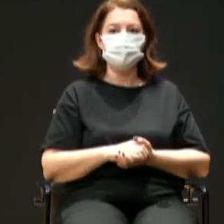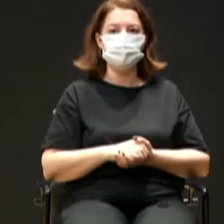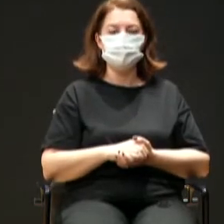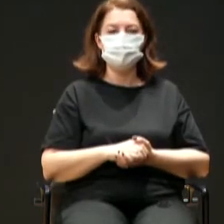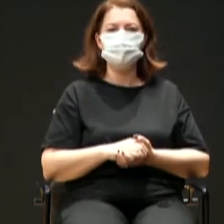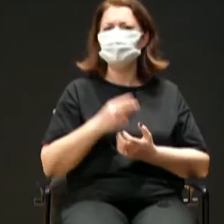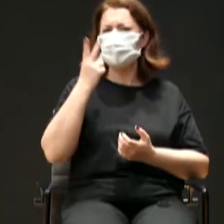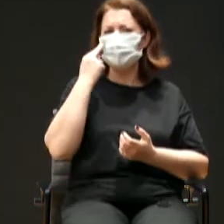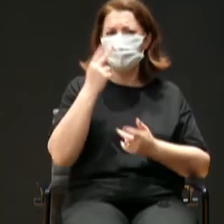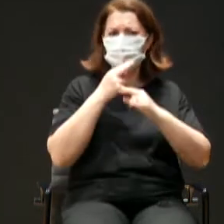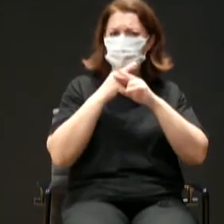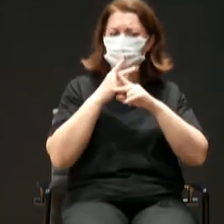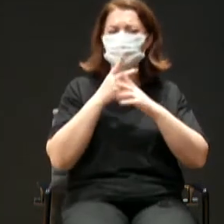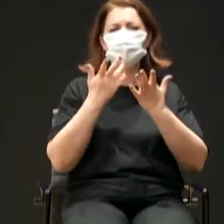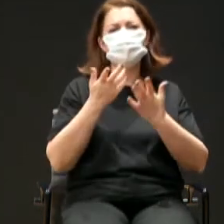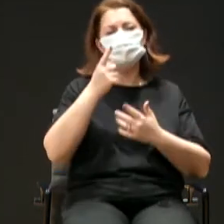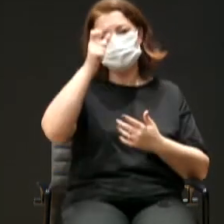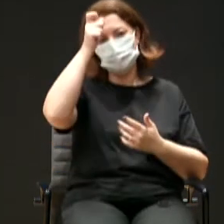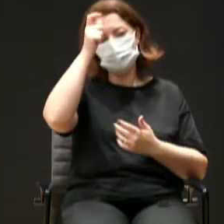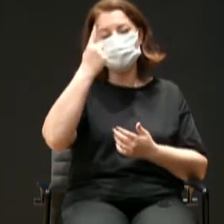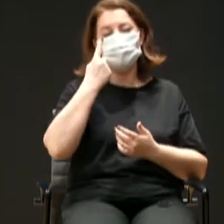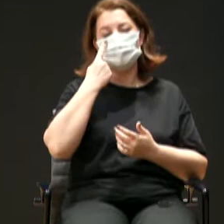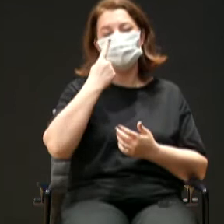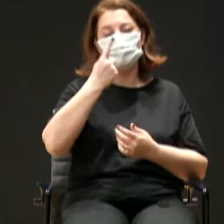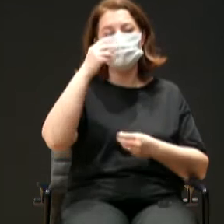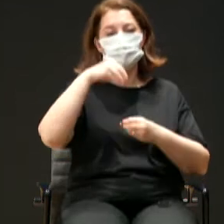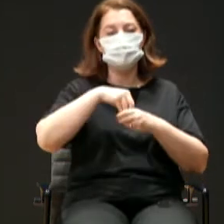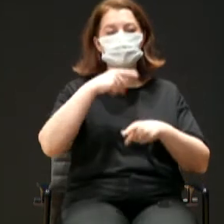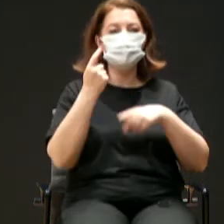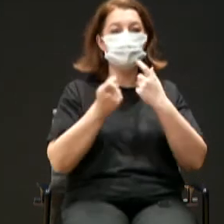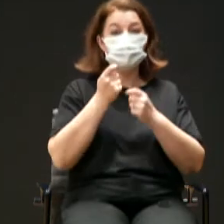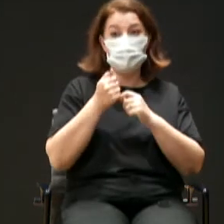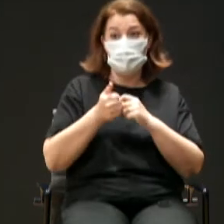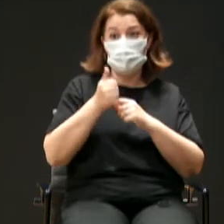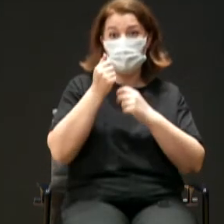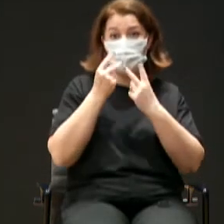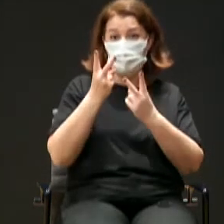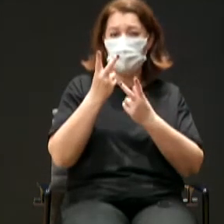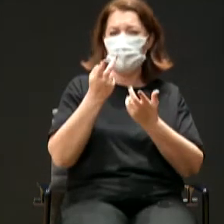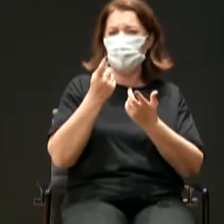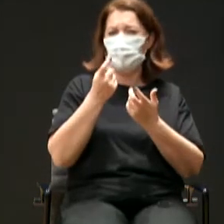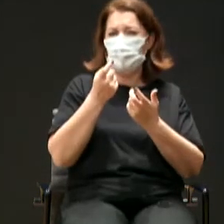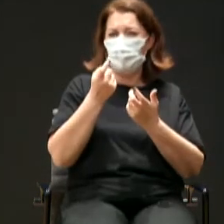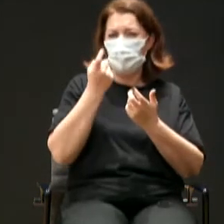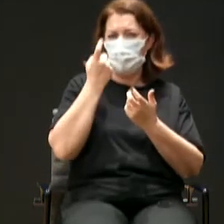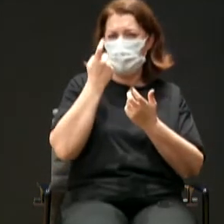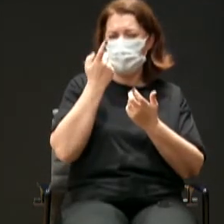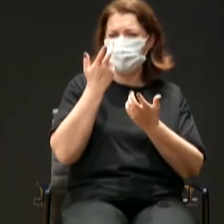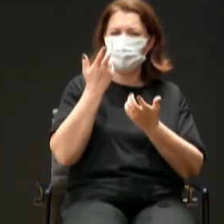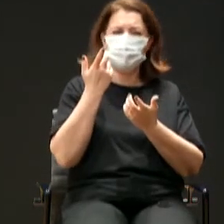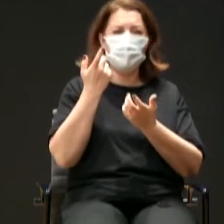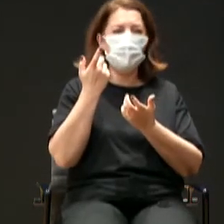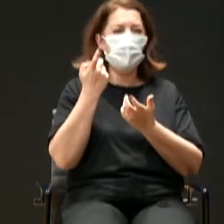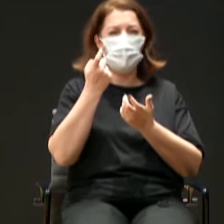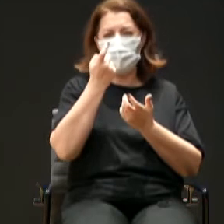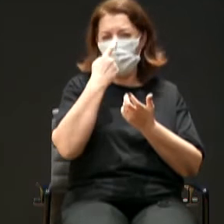Üslup. Ya bir Türkiye Cumhuriyeti'nin İçişleri Bakanı'na kabadayı, ama bu size çok uzak şeyler